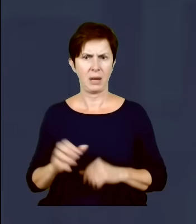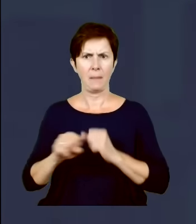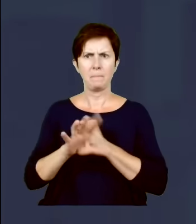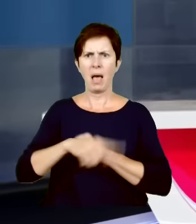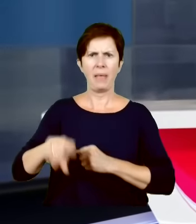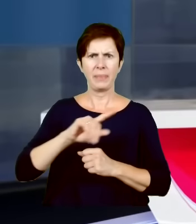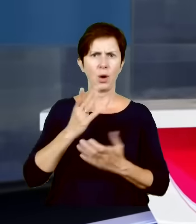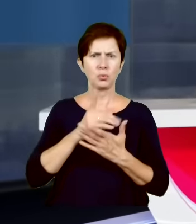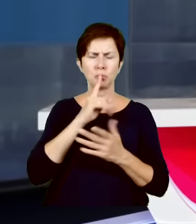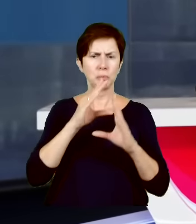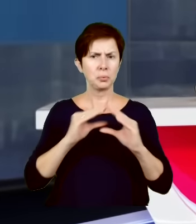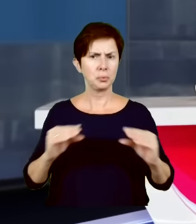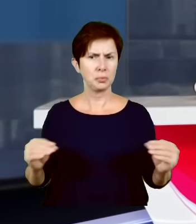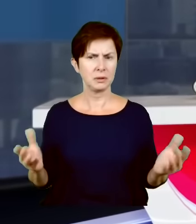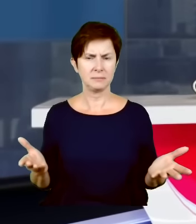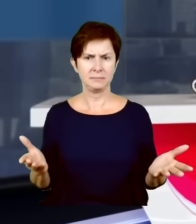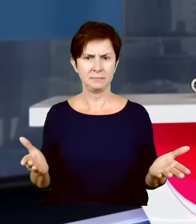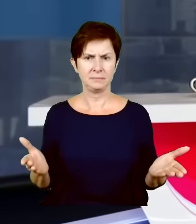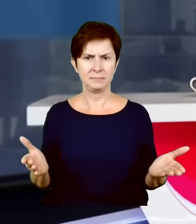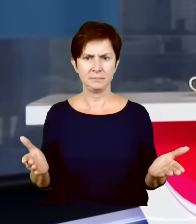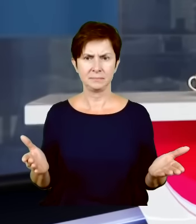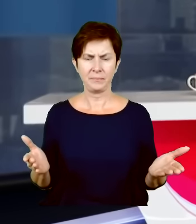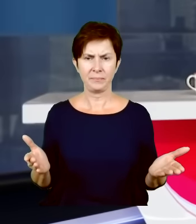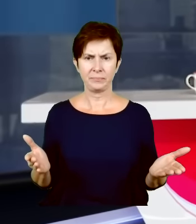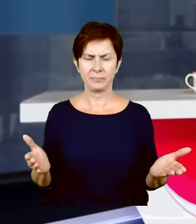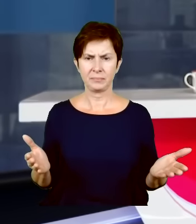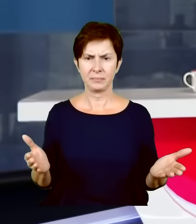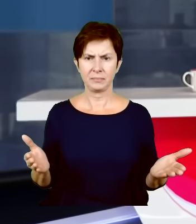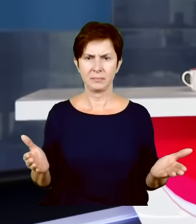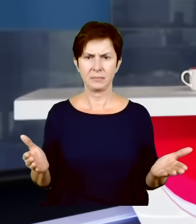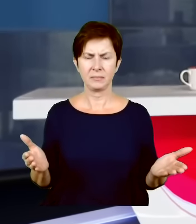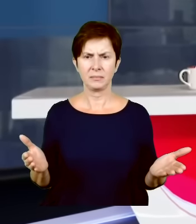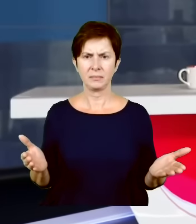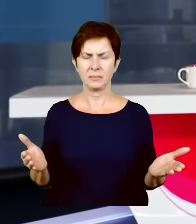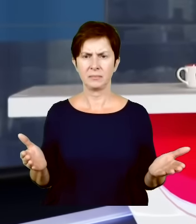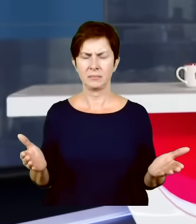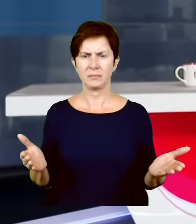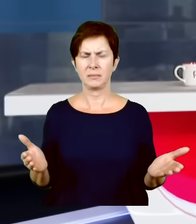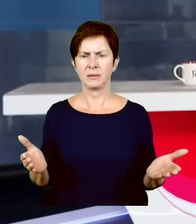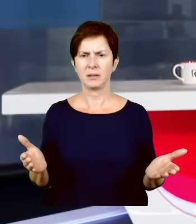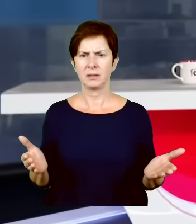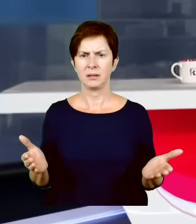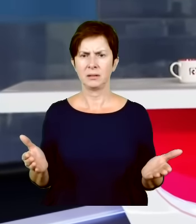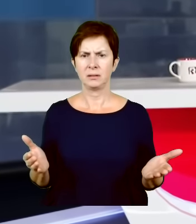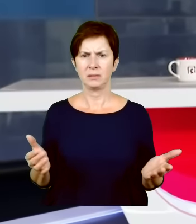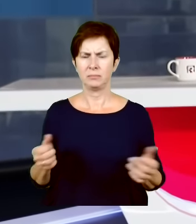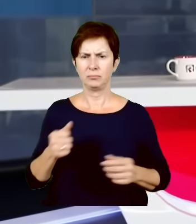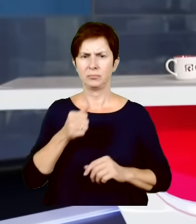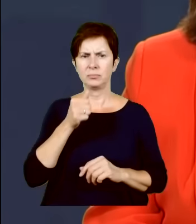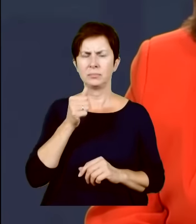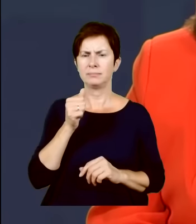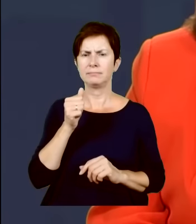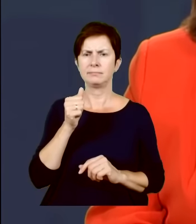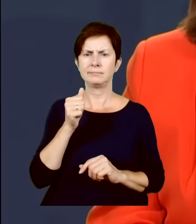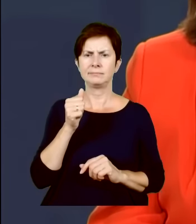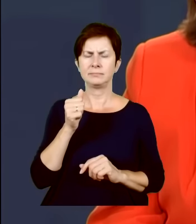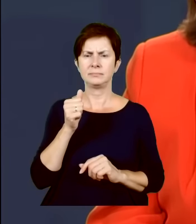cisza przed wczoraj mieliśmy próbę generalną Warszawie No to przecież próba przebiegła pomyślnie pomyślnie przebiegła Warszawa